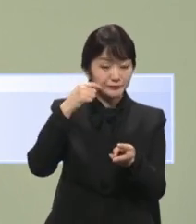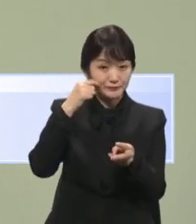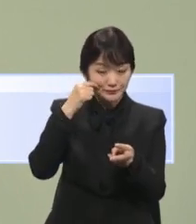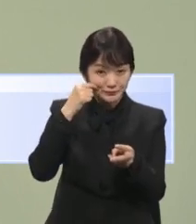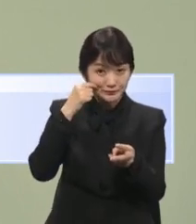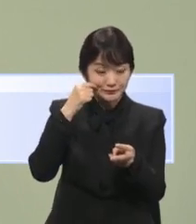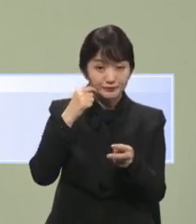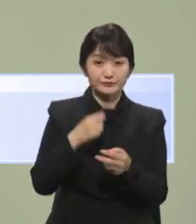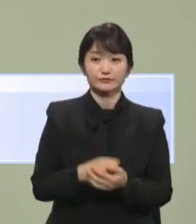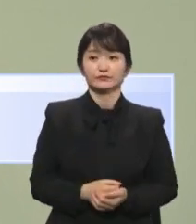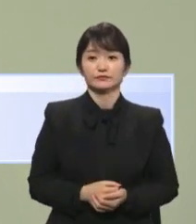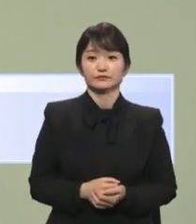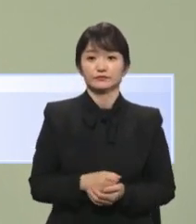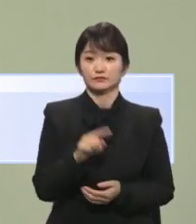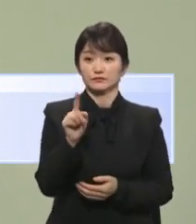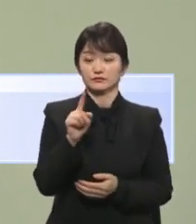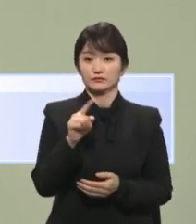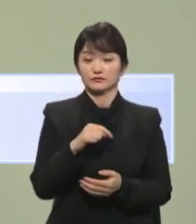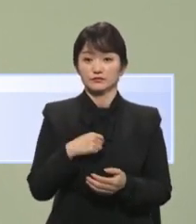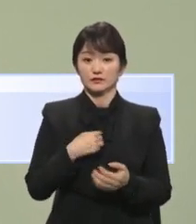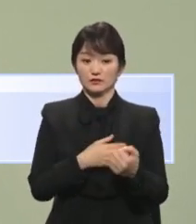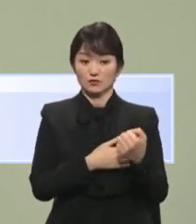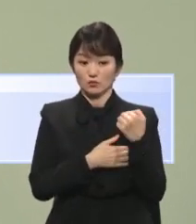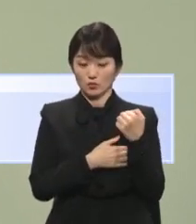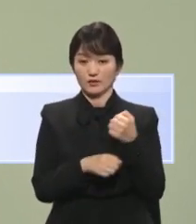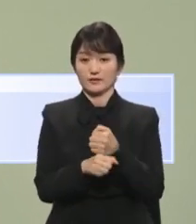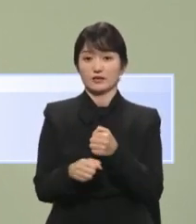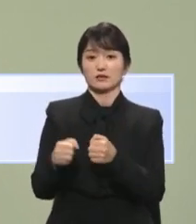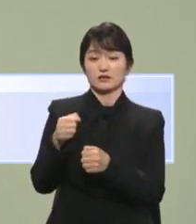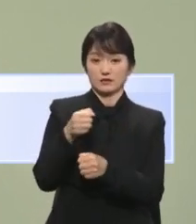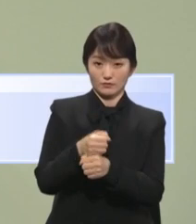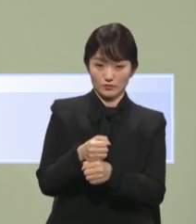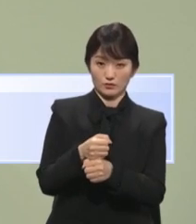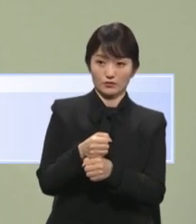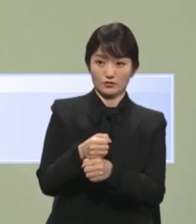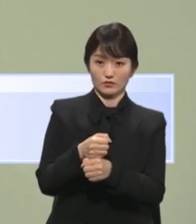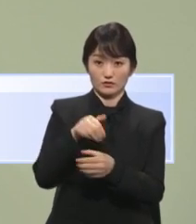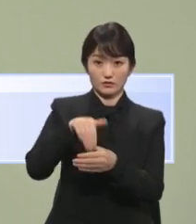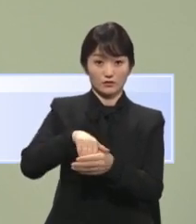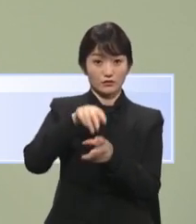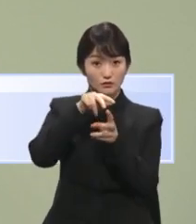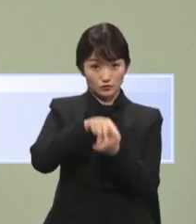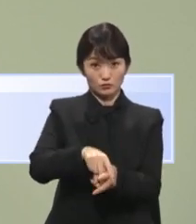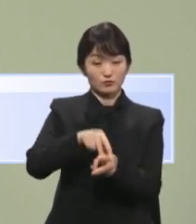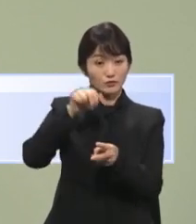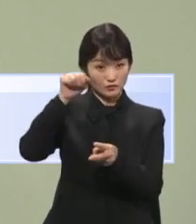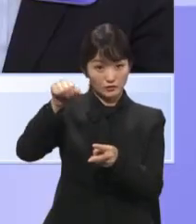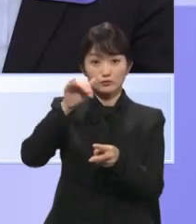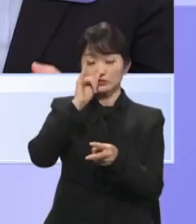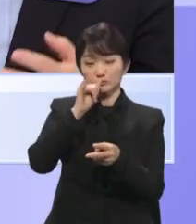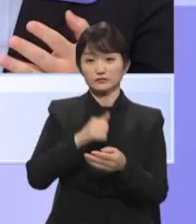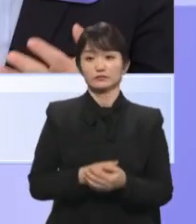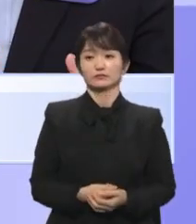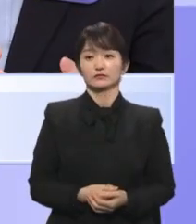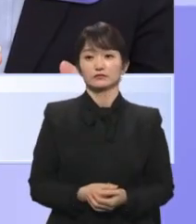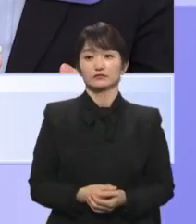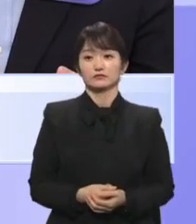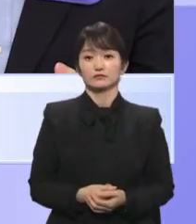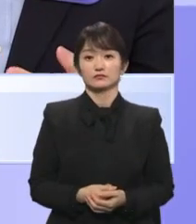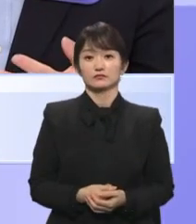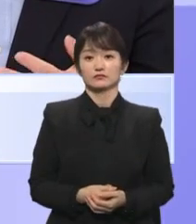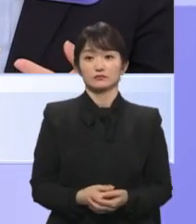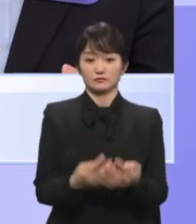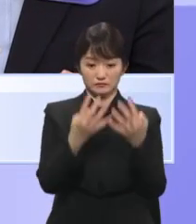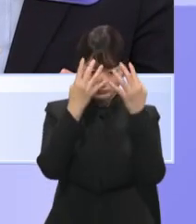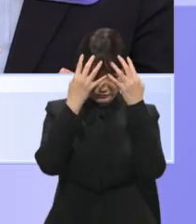나가게 된 사람이 어떤 자기의 권한을 이제 회복을 해서 권리를 회복을 해서 선거에 나갈 수 있게 된다지 또는 감옥에 이제 뭐